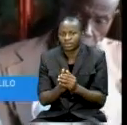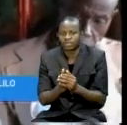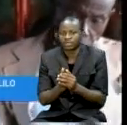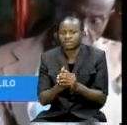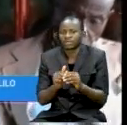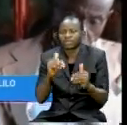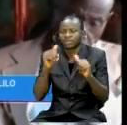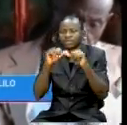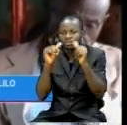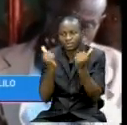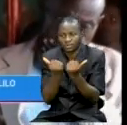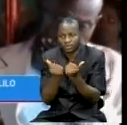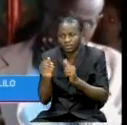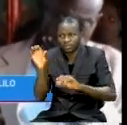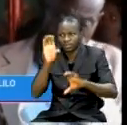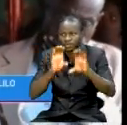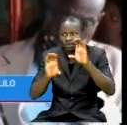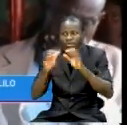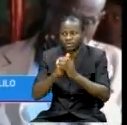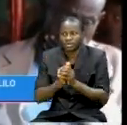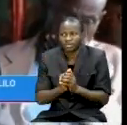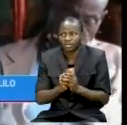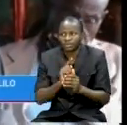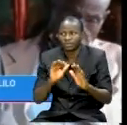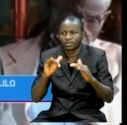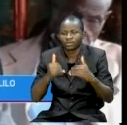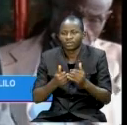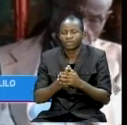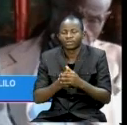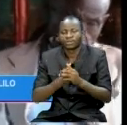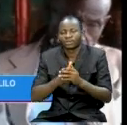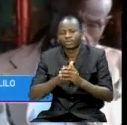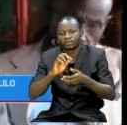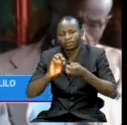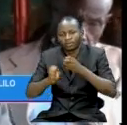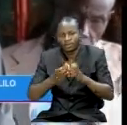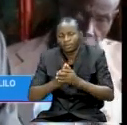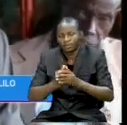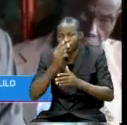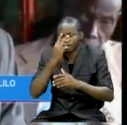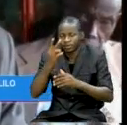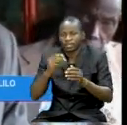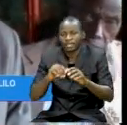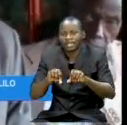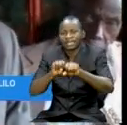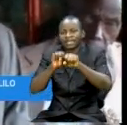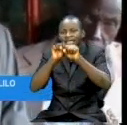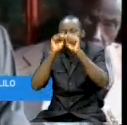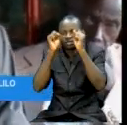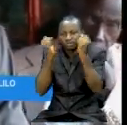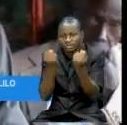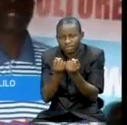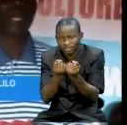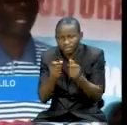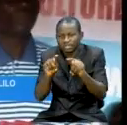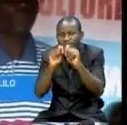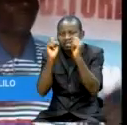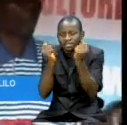Socio-culturel ni kusema tutakuya mo na mambo paka ile inaangalia Butabwa. Hiye ni Butabwa